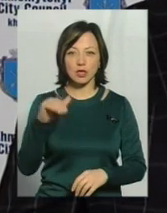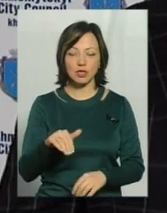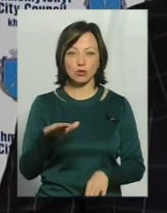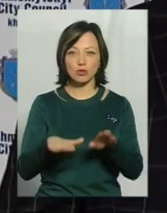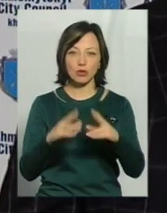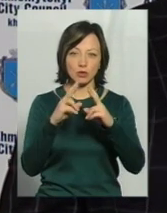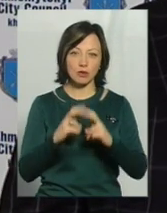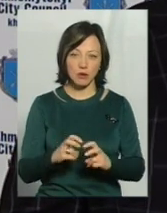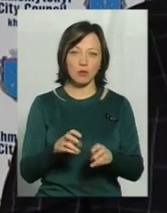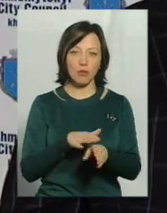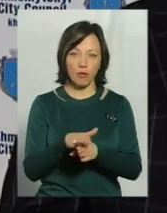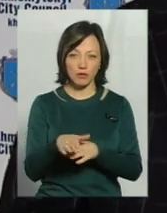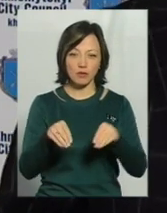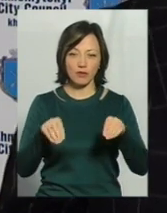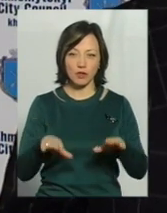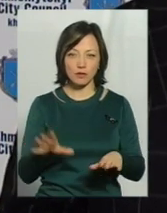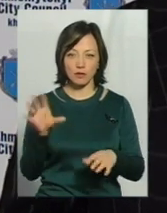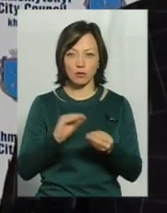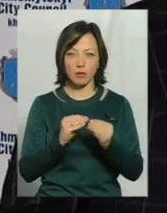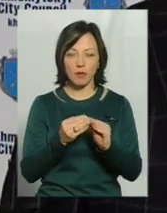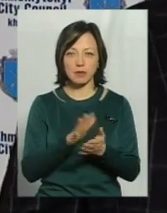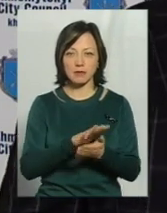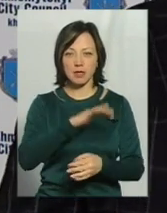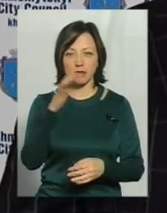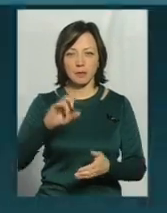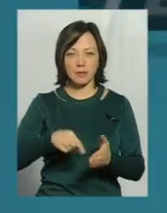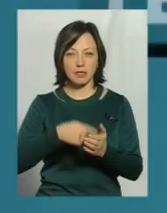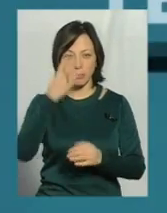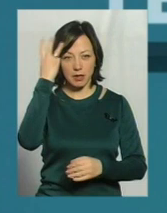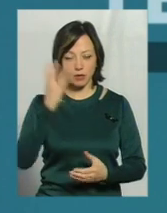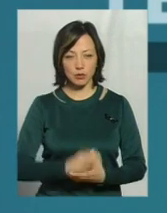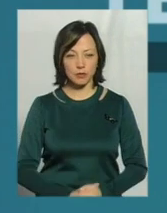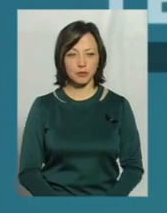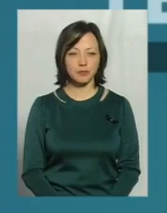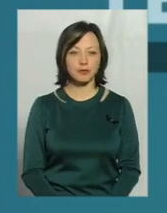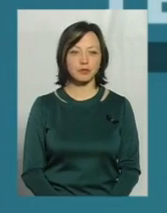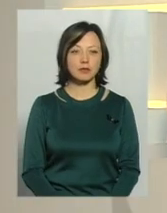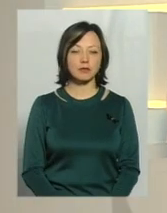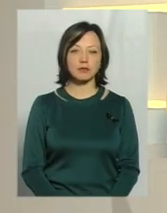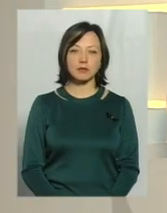який ми розглядаємо, абсолютно повністю вирішить всю проблему сміття в місті Хмельницького.